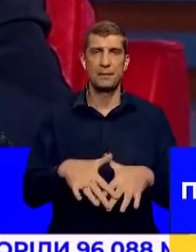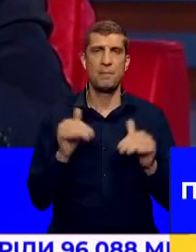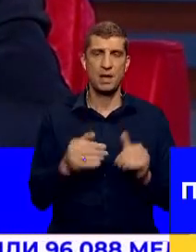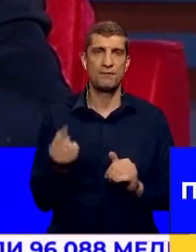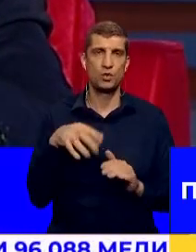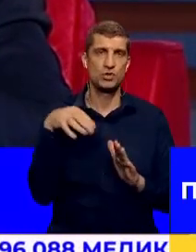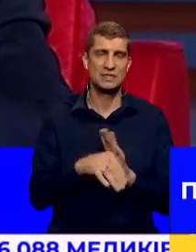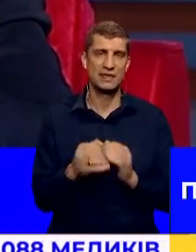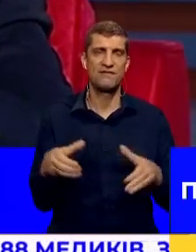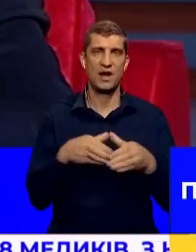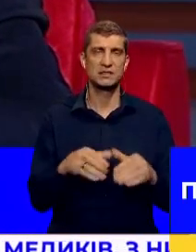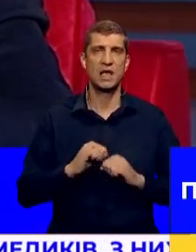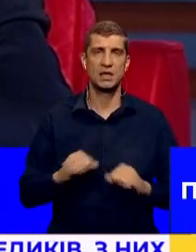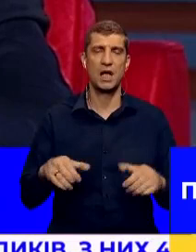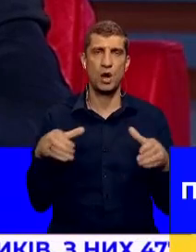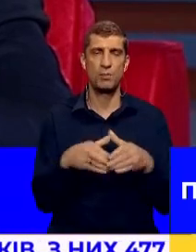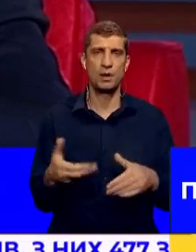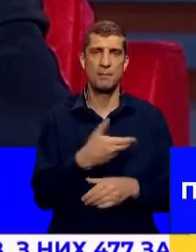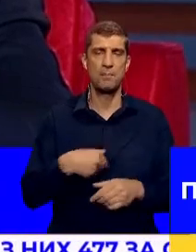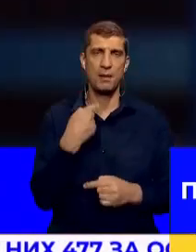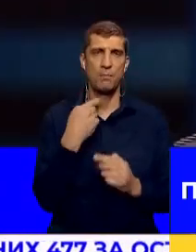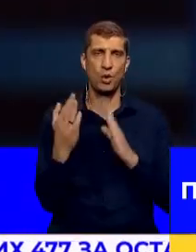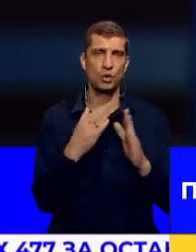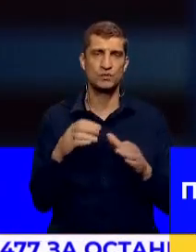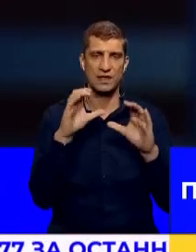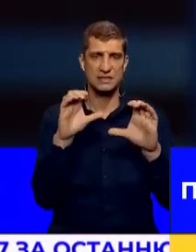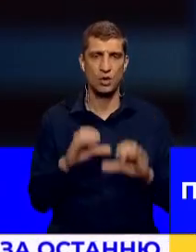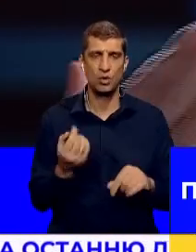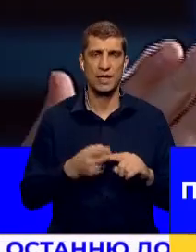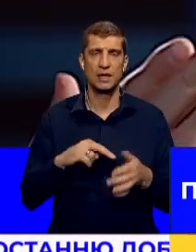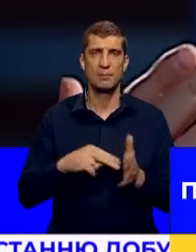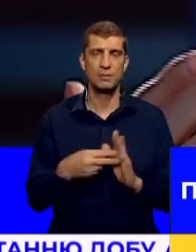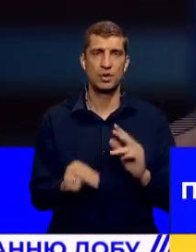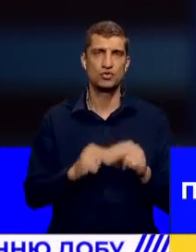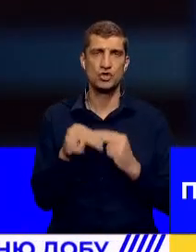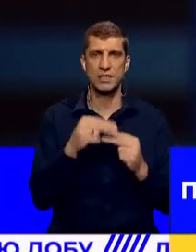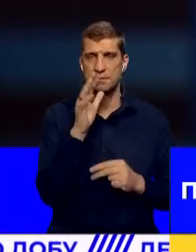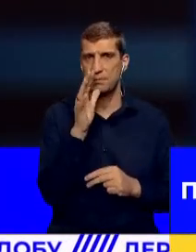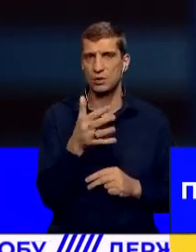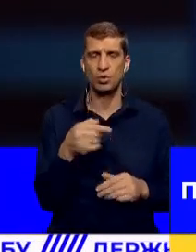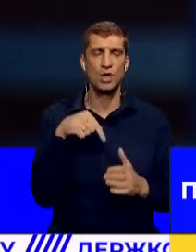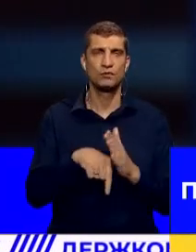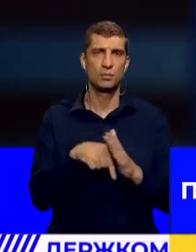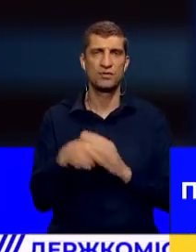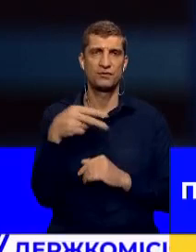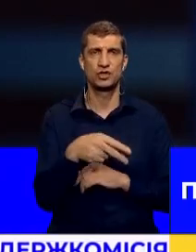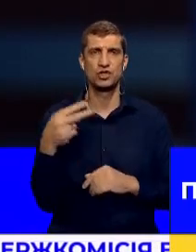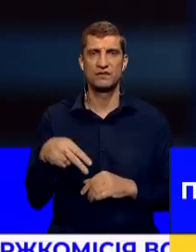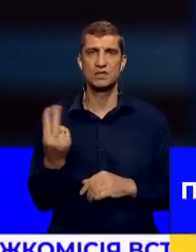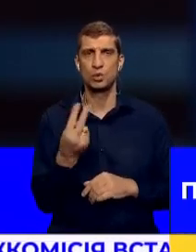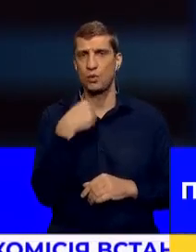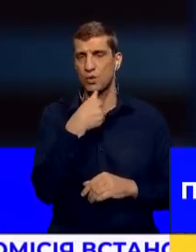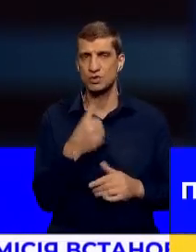у тому числі і фракція радикальної партії, ми проголосували закон, який передбачав через 5 років, тобто в 2022